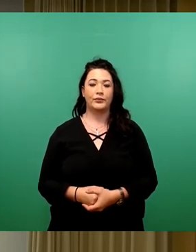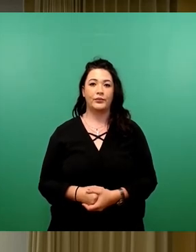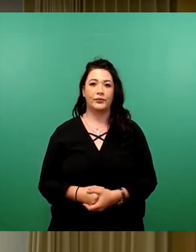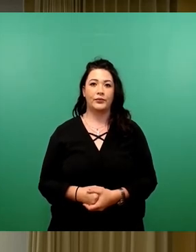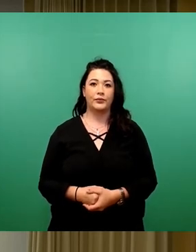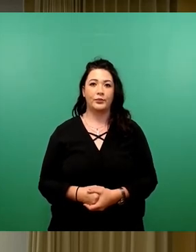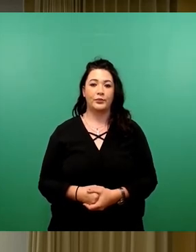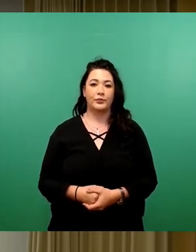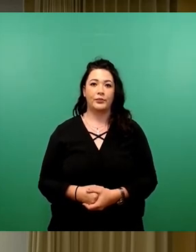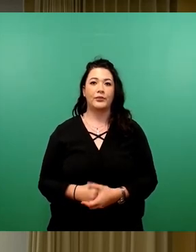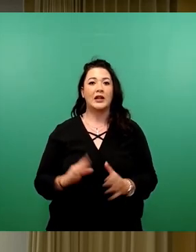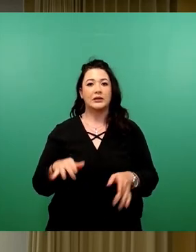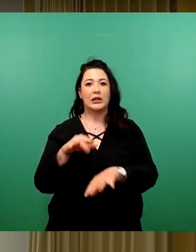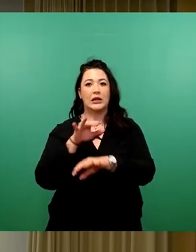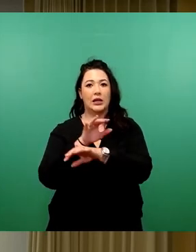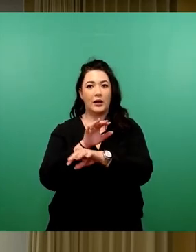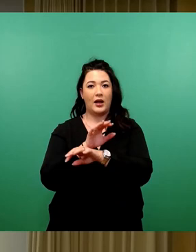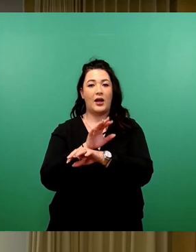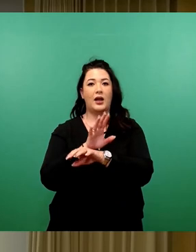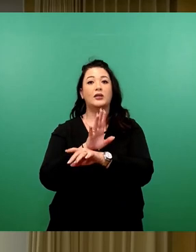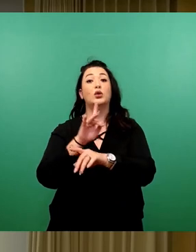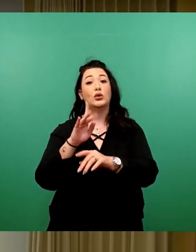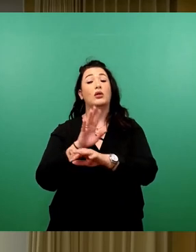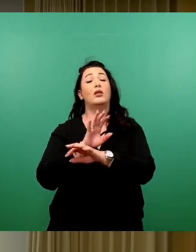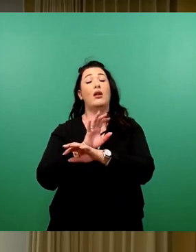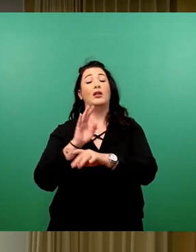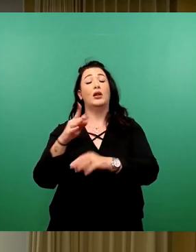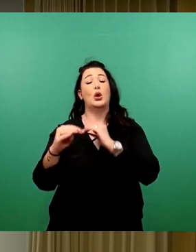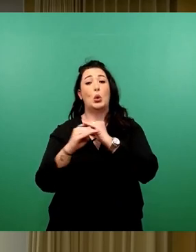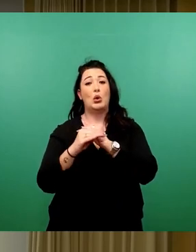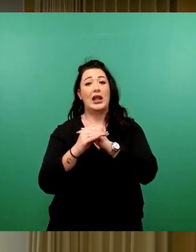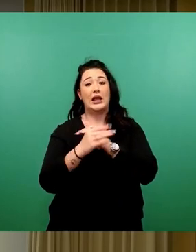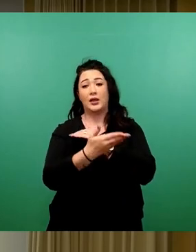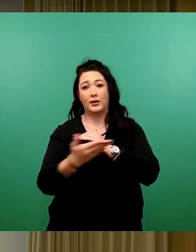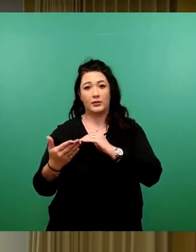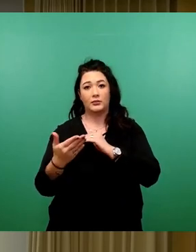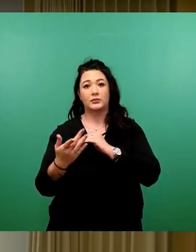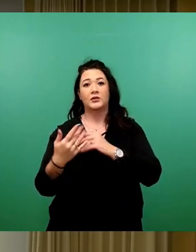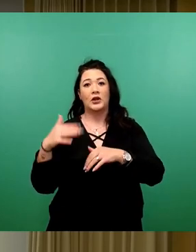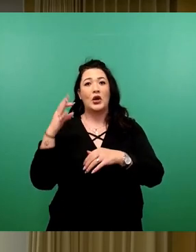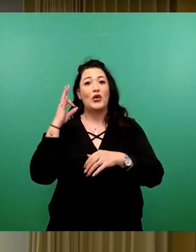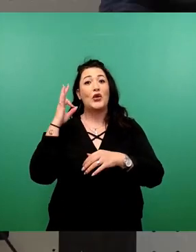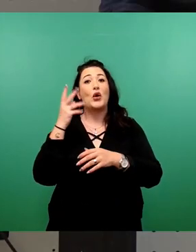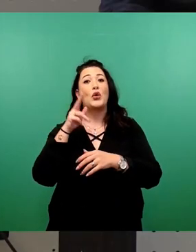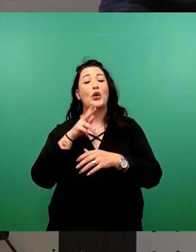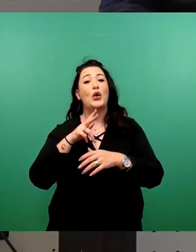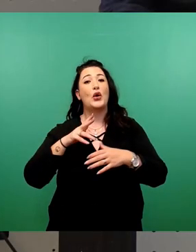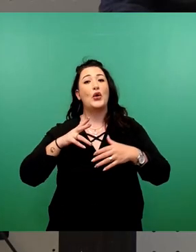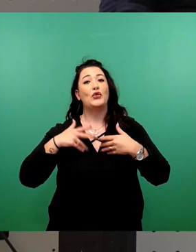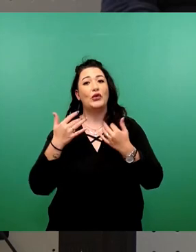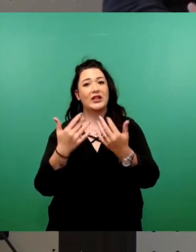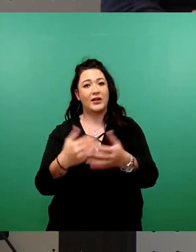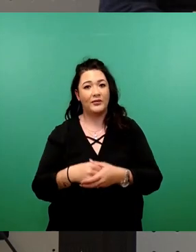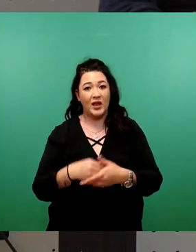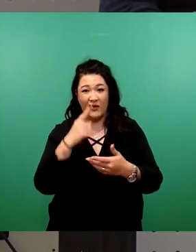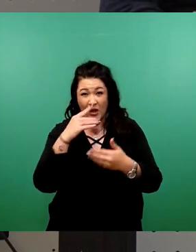Sehr geehrte, hochverehrte Frau Kollegin Frohwieser, weil, wenn es so gewesen sein sollte, was ich jetzt nicht